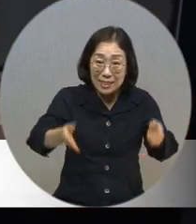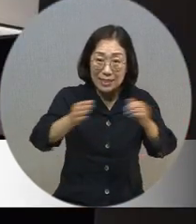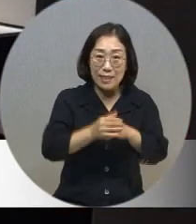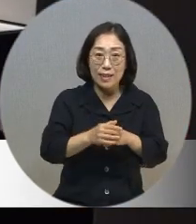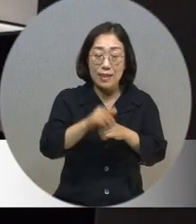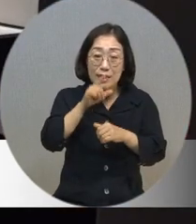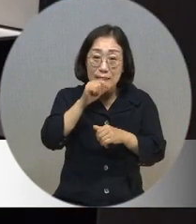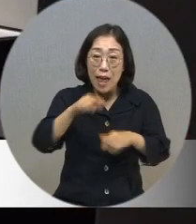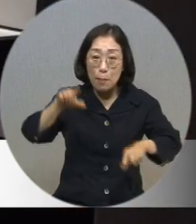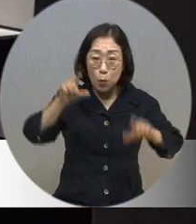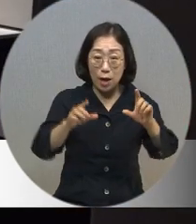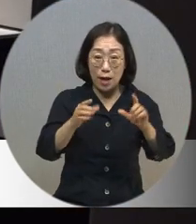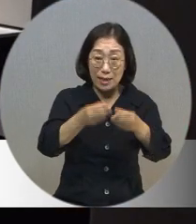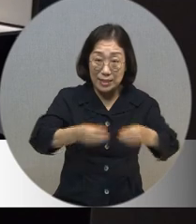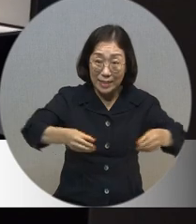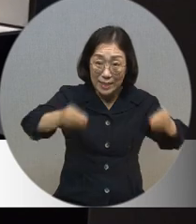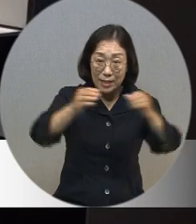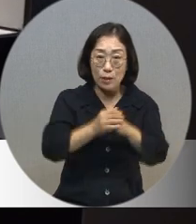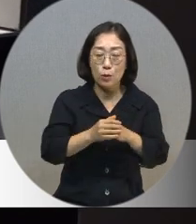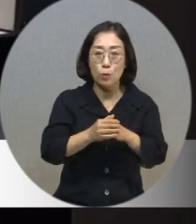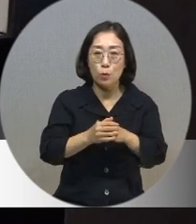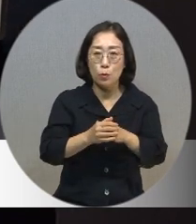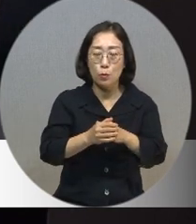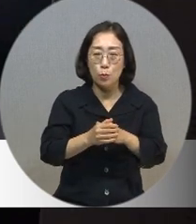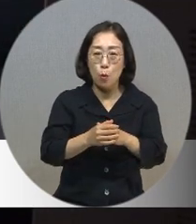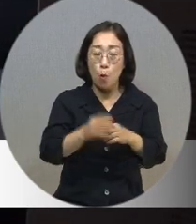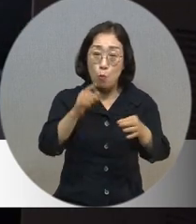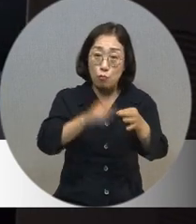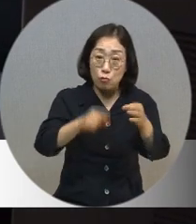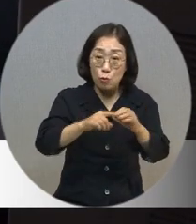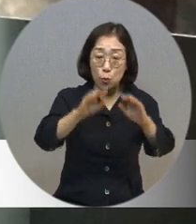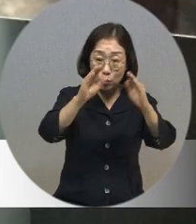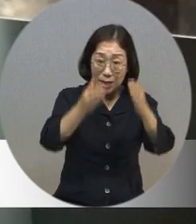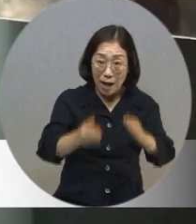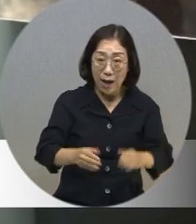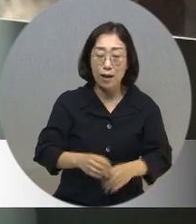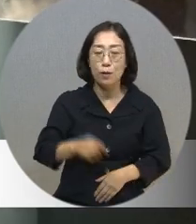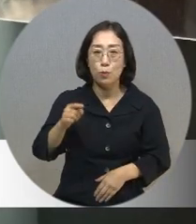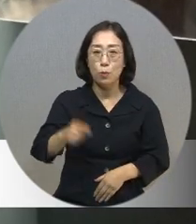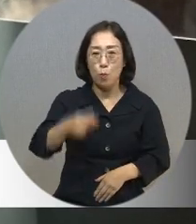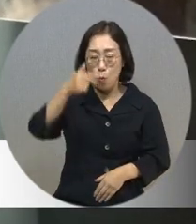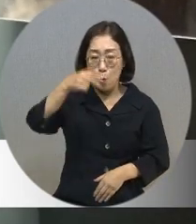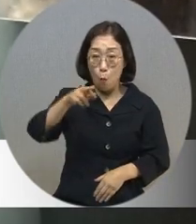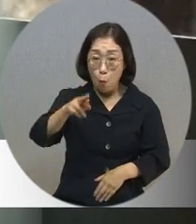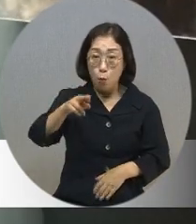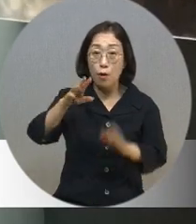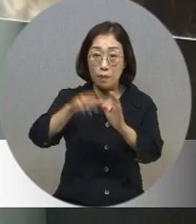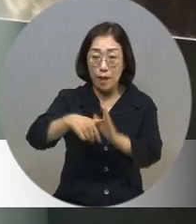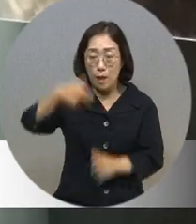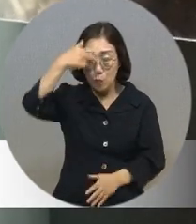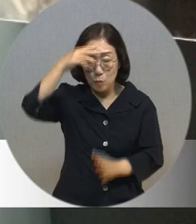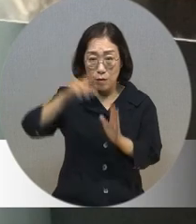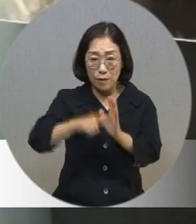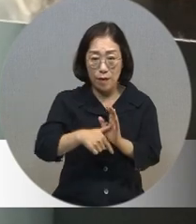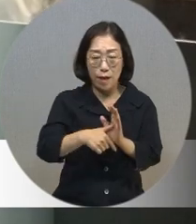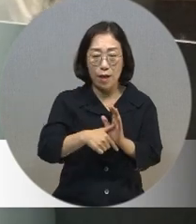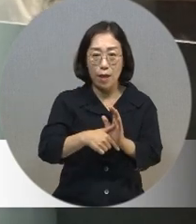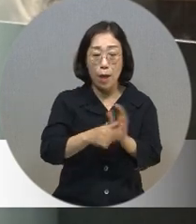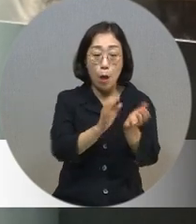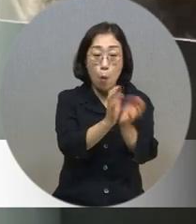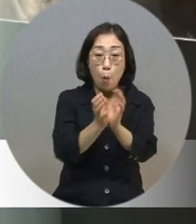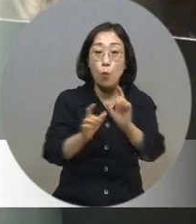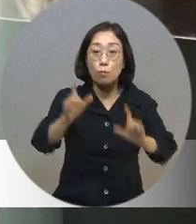토기와 통일신라시대 금동 입상 수월 관음도 고려시대와 조선시대의 연꽃 무의 석제